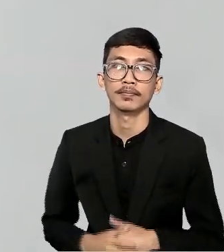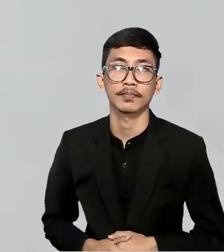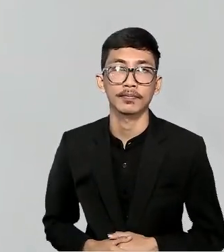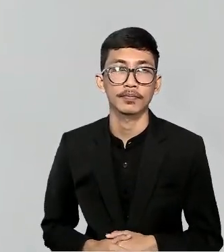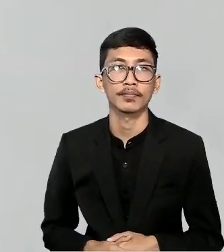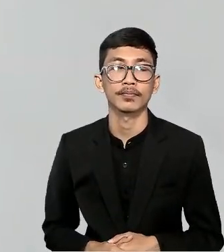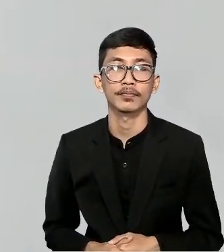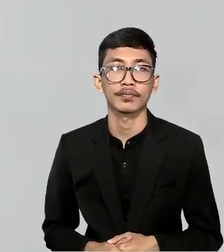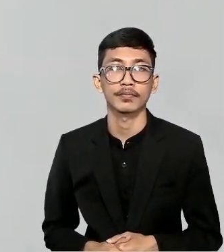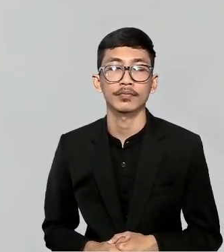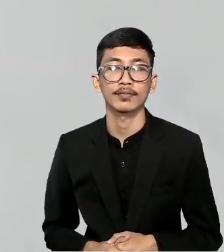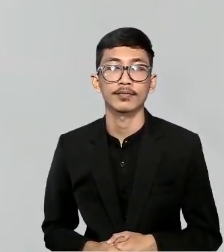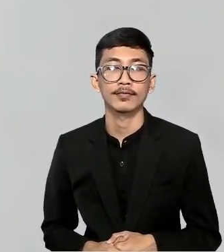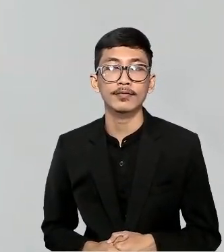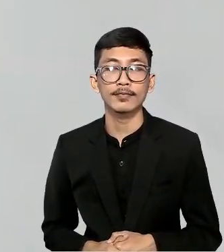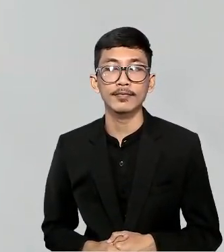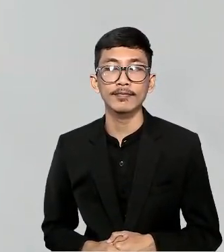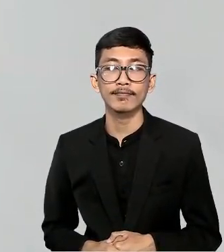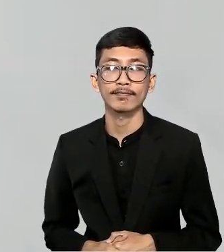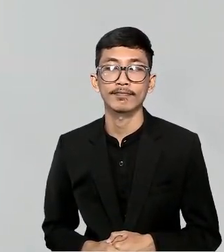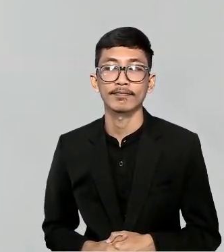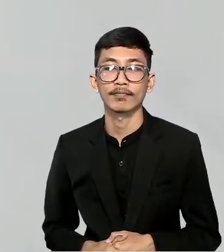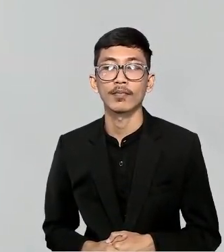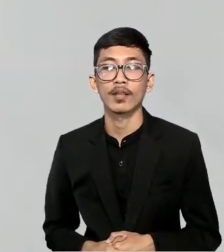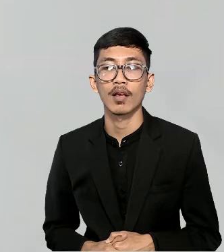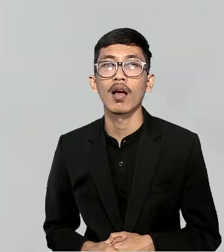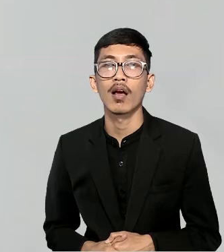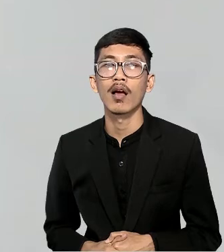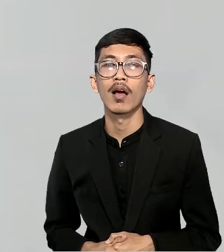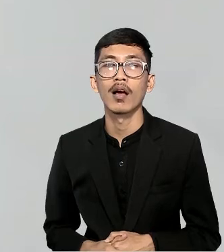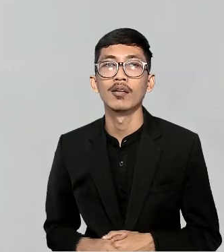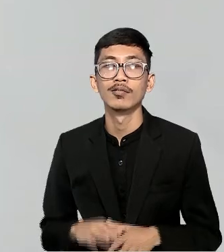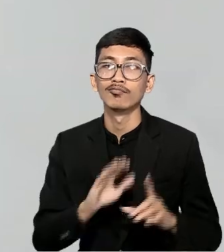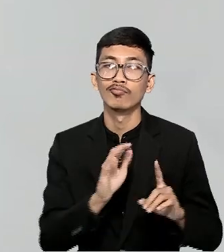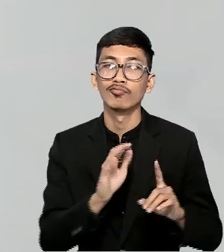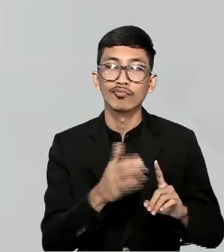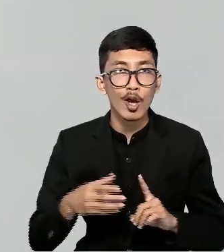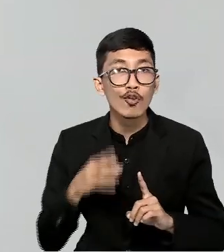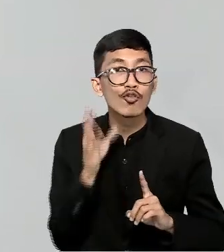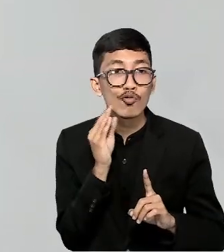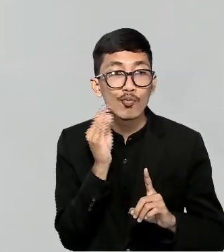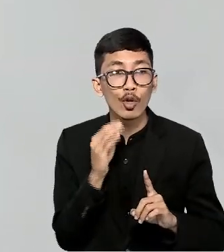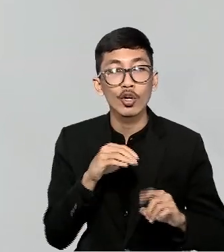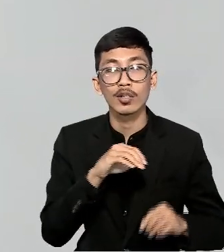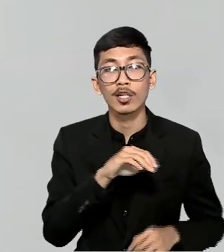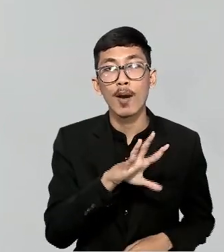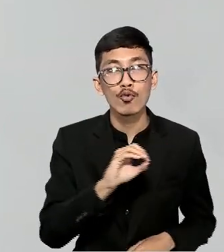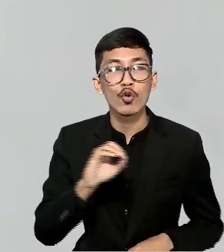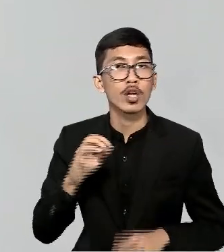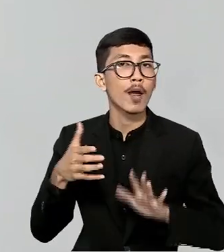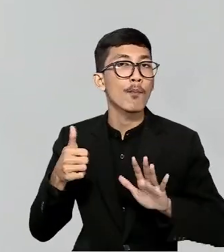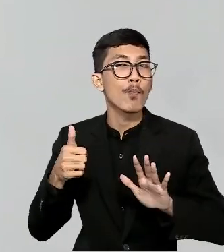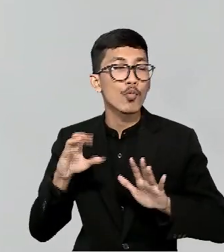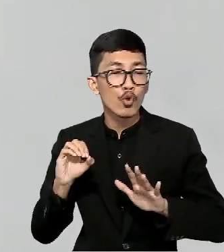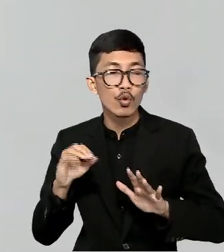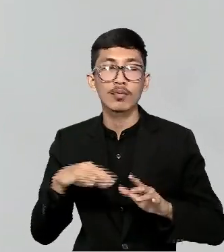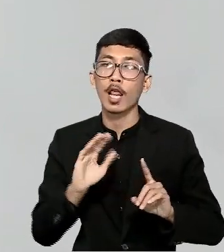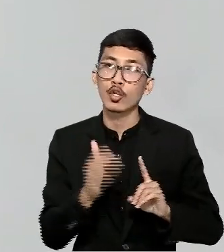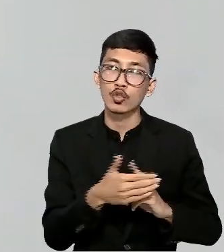kita inginkan kalau sampai terinfeksi jadi tolong lindungi juga saat ini mereka yang belum divaksinasi baik ya